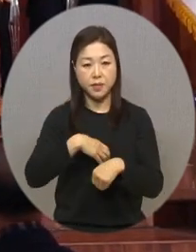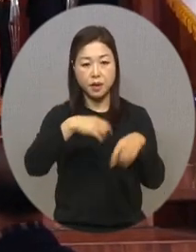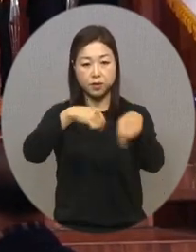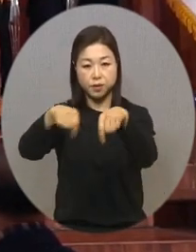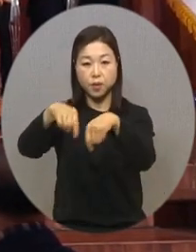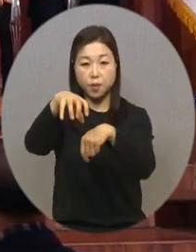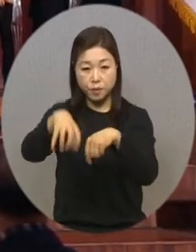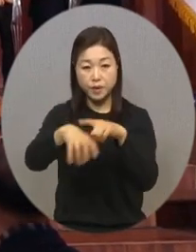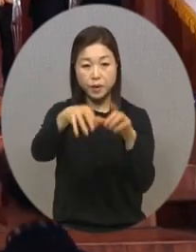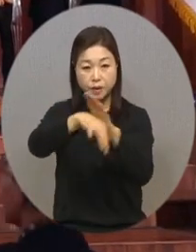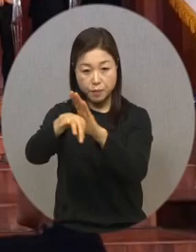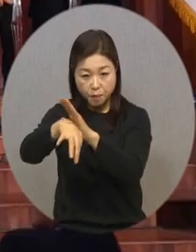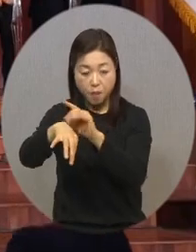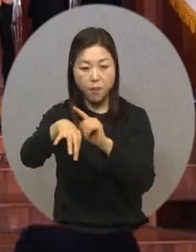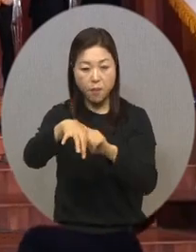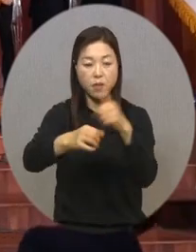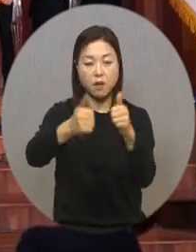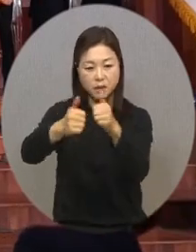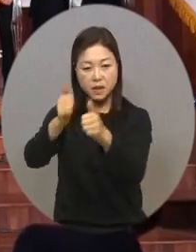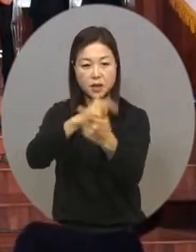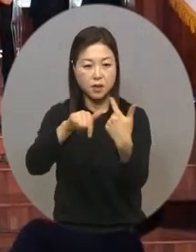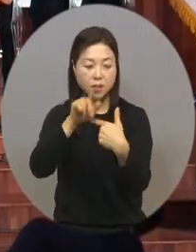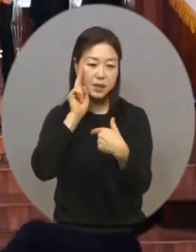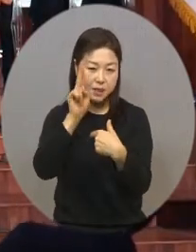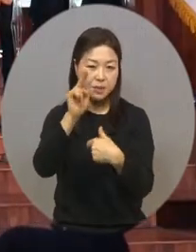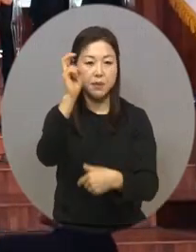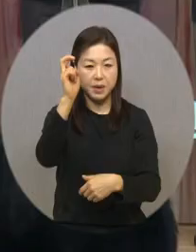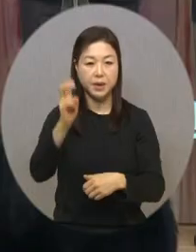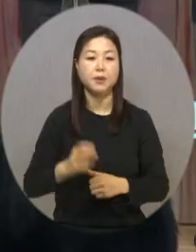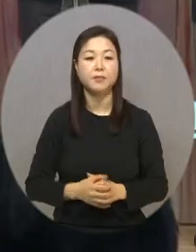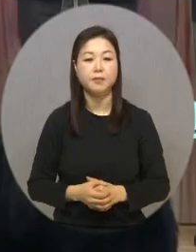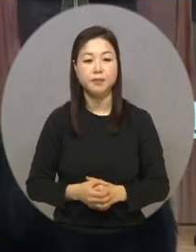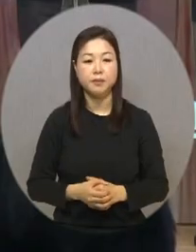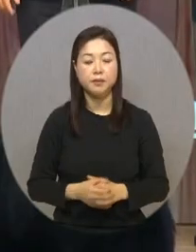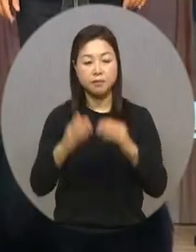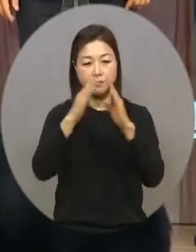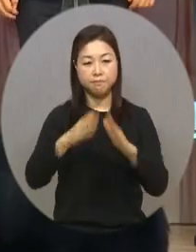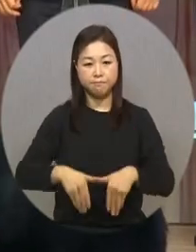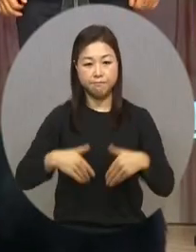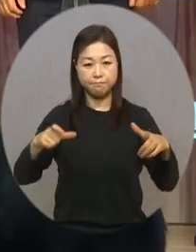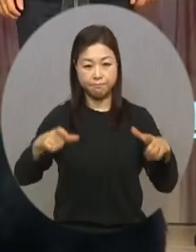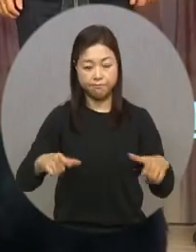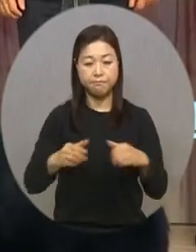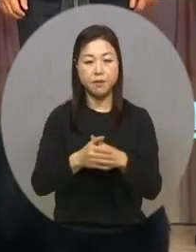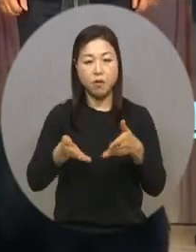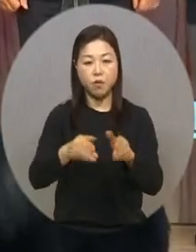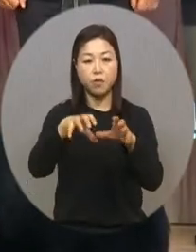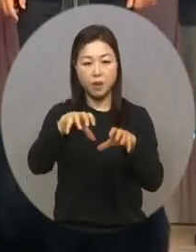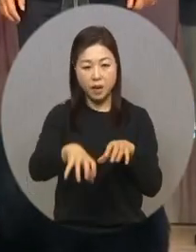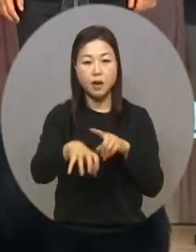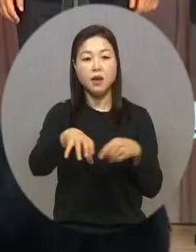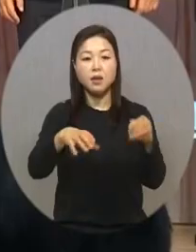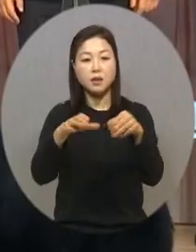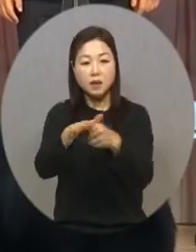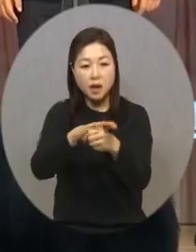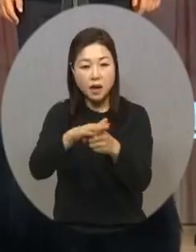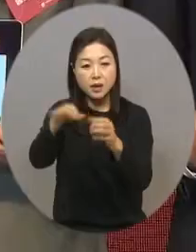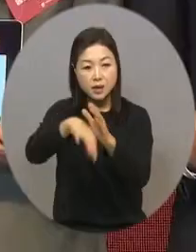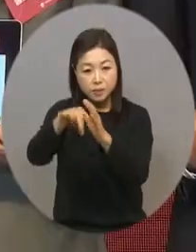기부금 모금 경쟁이 더욱 치열할 것으로 예상되는 만큼 전남도는 고향사랑 기부금 목표액 달성을